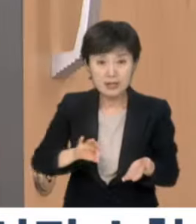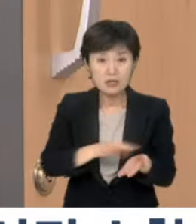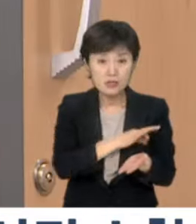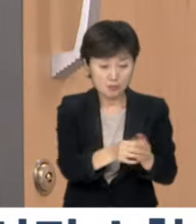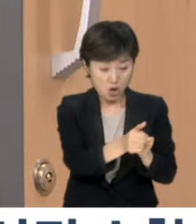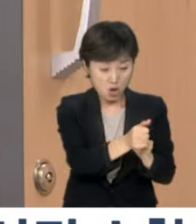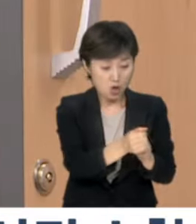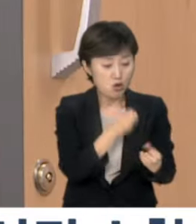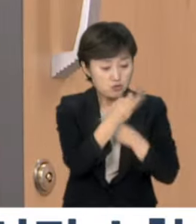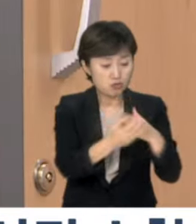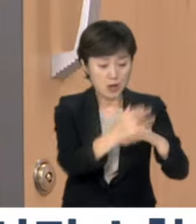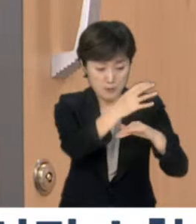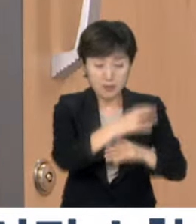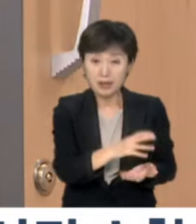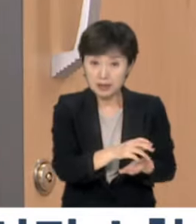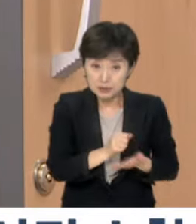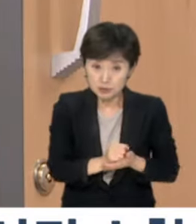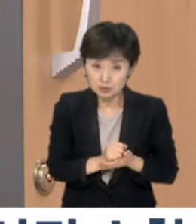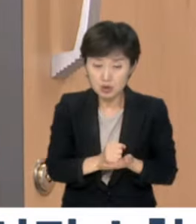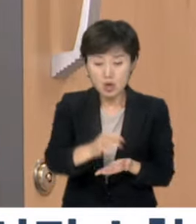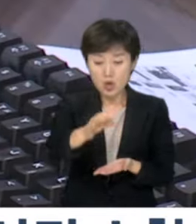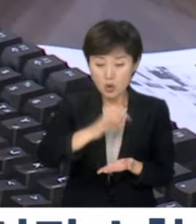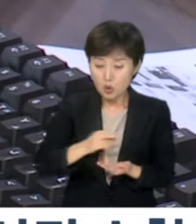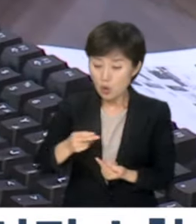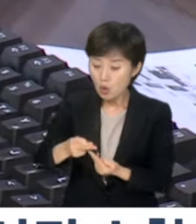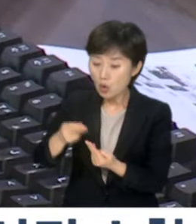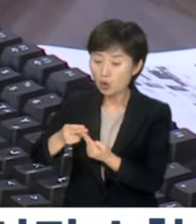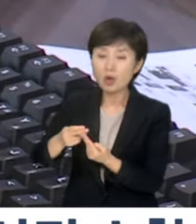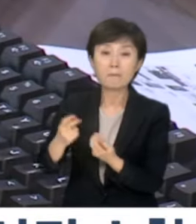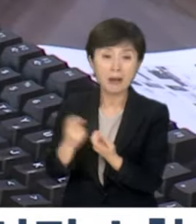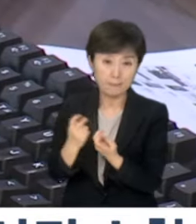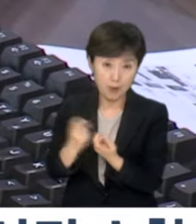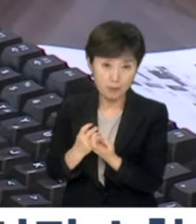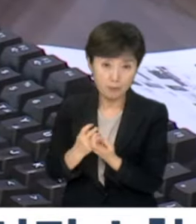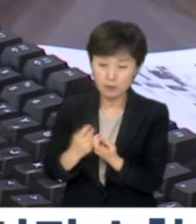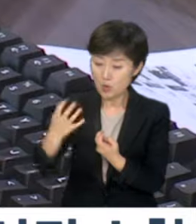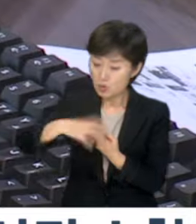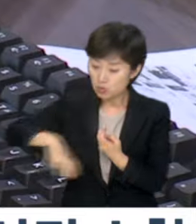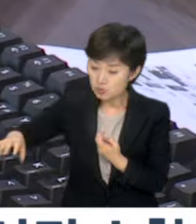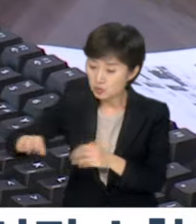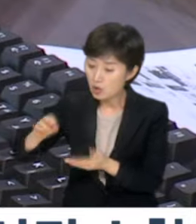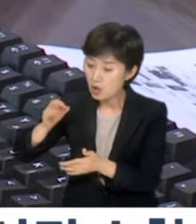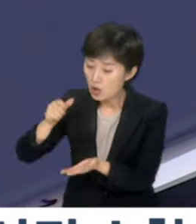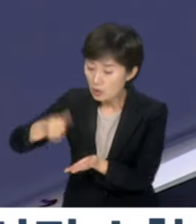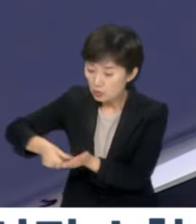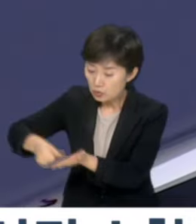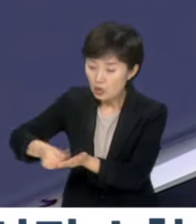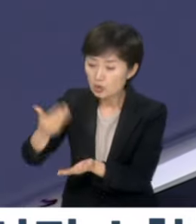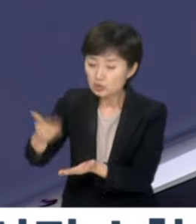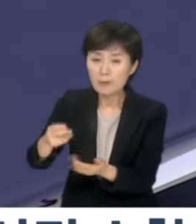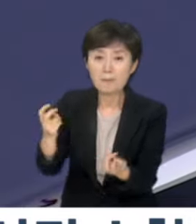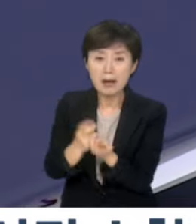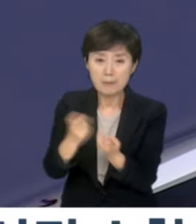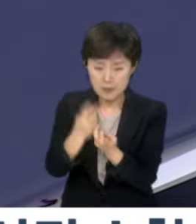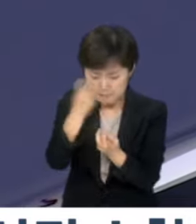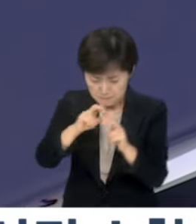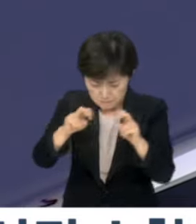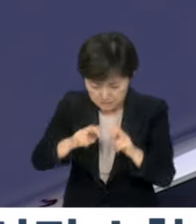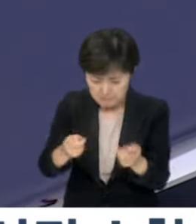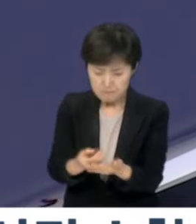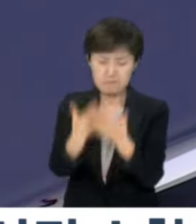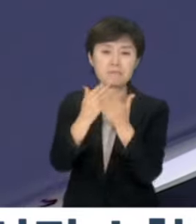진술을 토대로 대금 보관과 정산 주기, 결제 라인 등 전체적인 자금 흐름 구조를 파악한 것으로